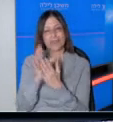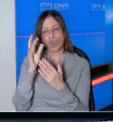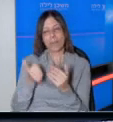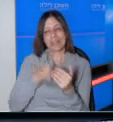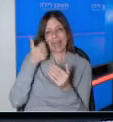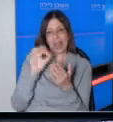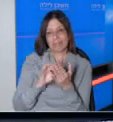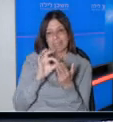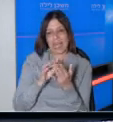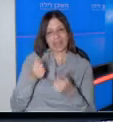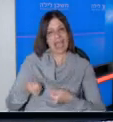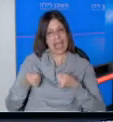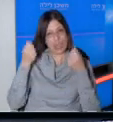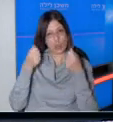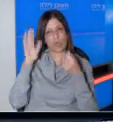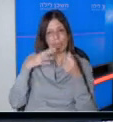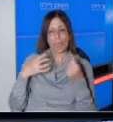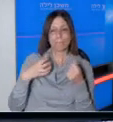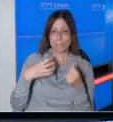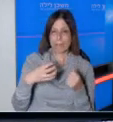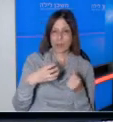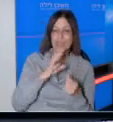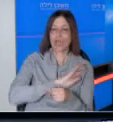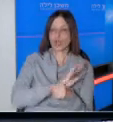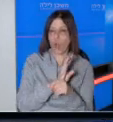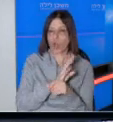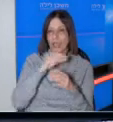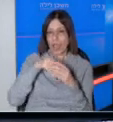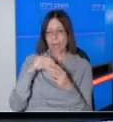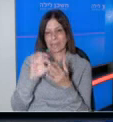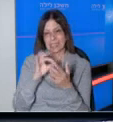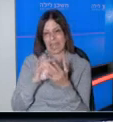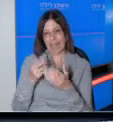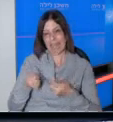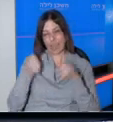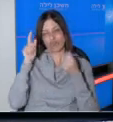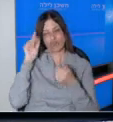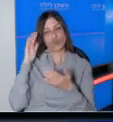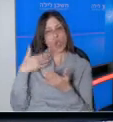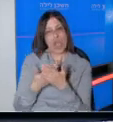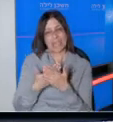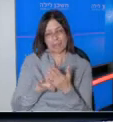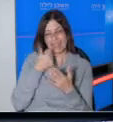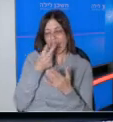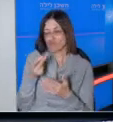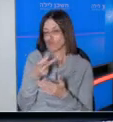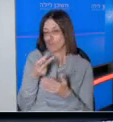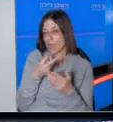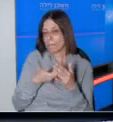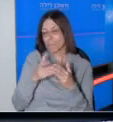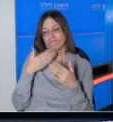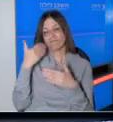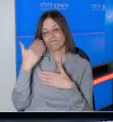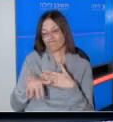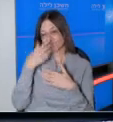משרד החינוך, ואיתו צריך להגיד גם ממונה קורונה במשרד החינוך, שהוא אמנם יועץ של המנכ״ל ששתיהם הלכו הביתה. אנחנו